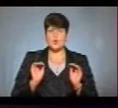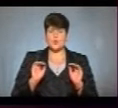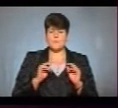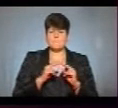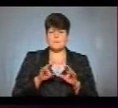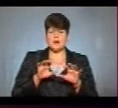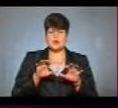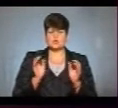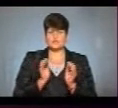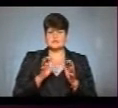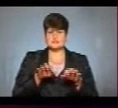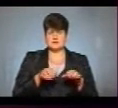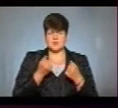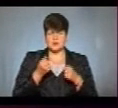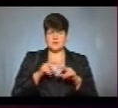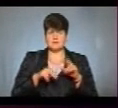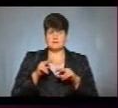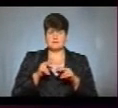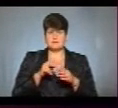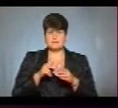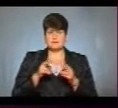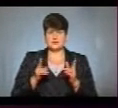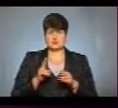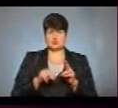забрало товариство «Тернопільмостобуд» на ремонт.